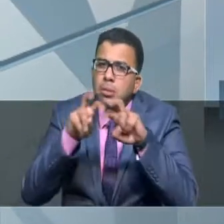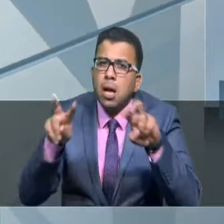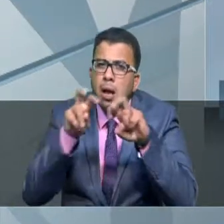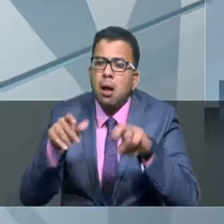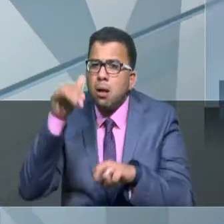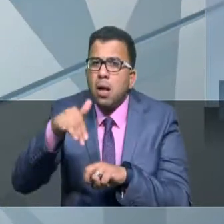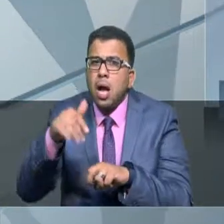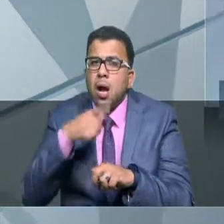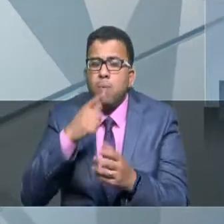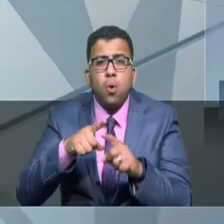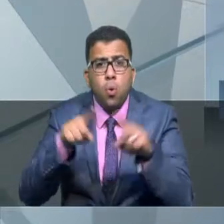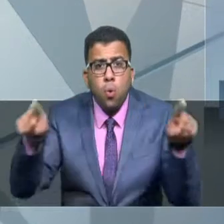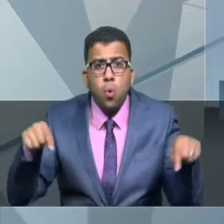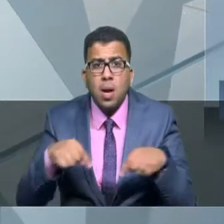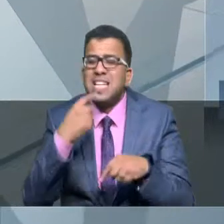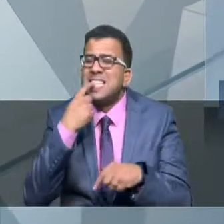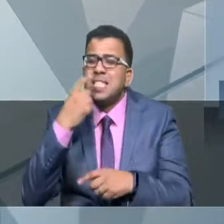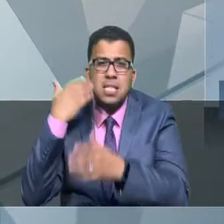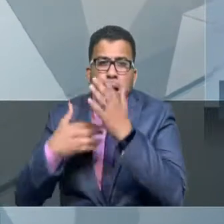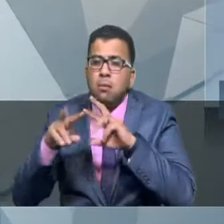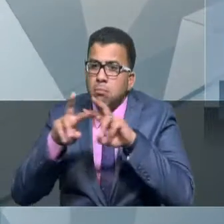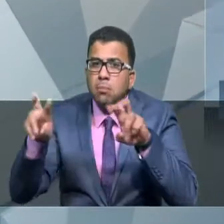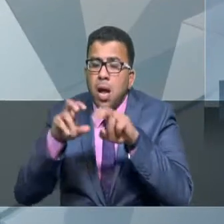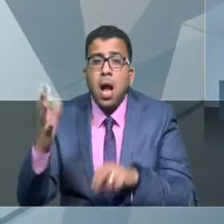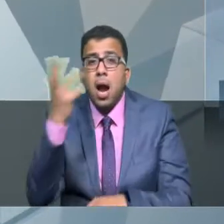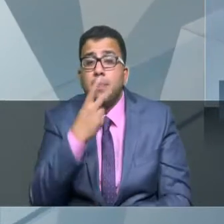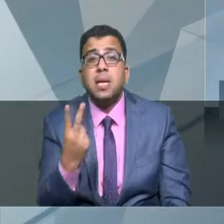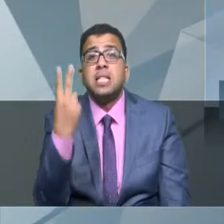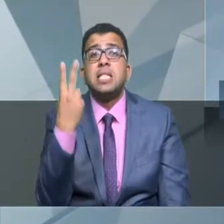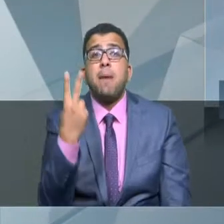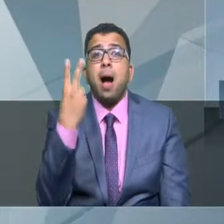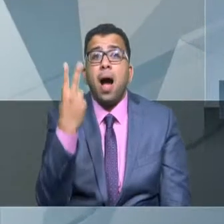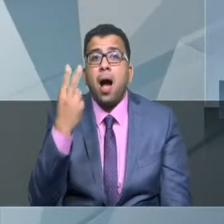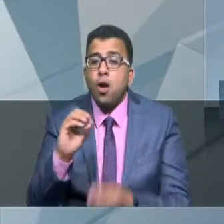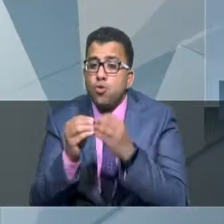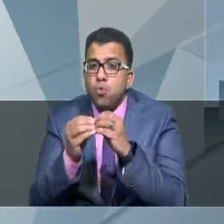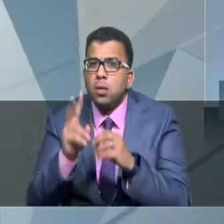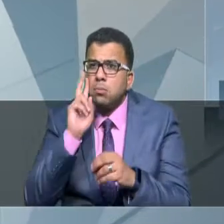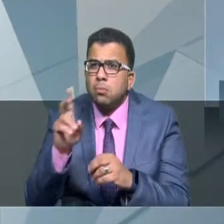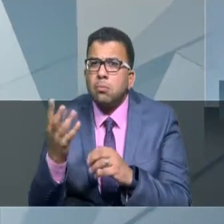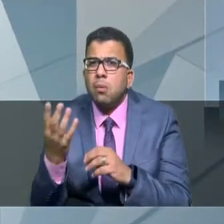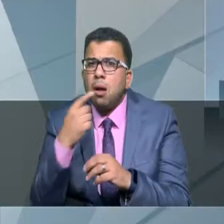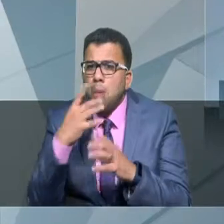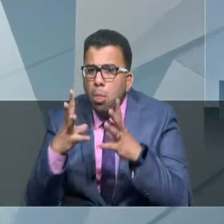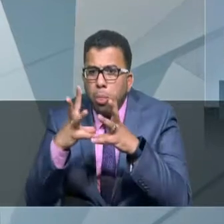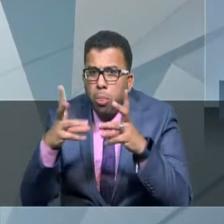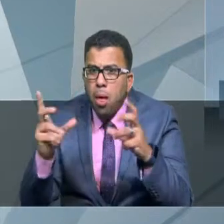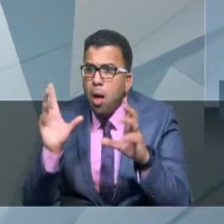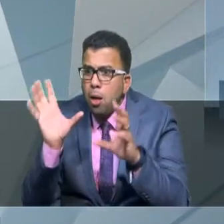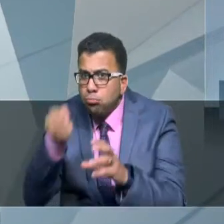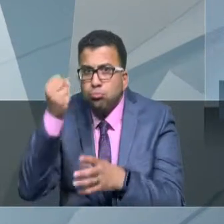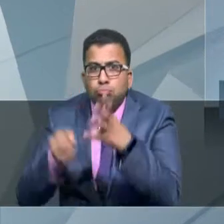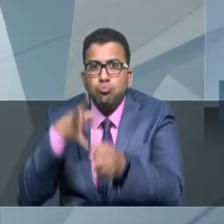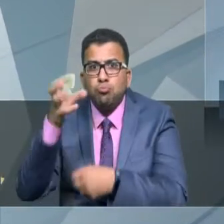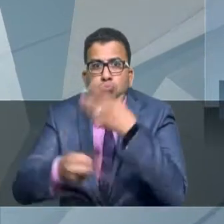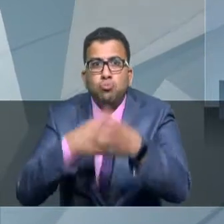ونتيجة للمسوحات الأعوام السابقة اكتشفنا 7 أنواع من المراجين المهددة بالانقراض، وأيضا